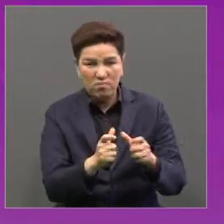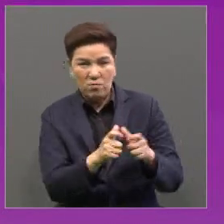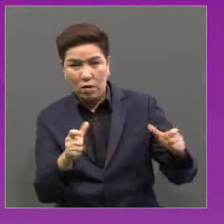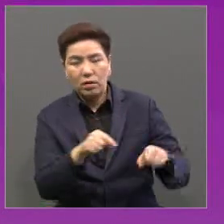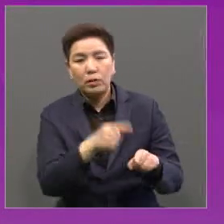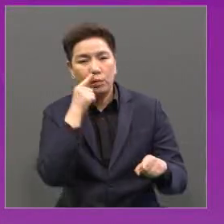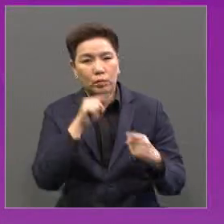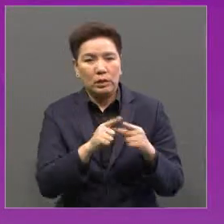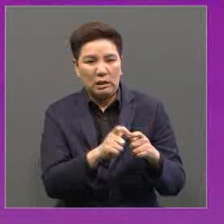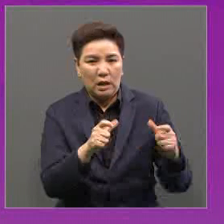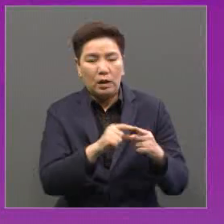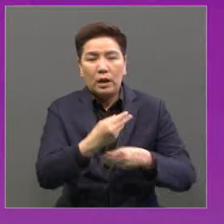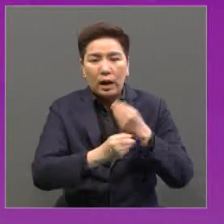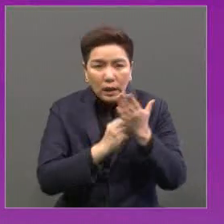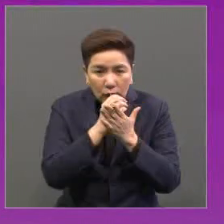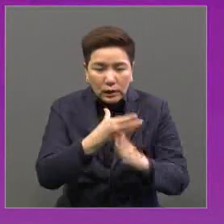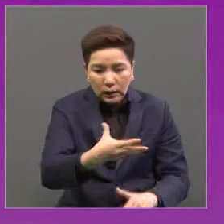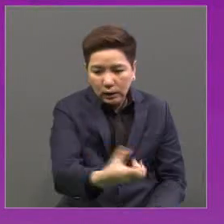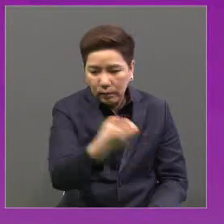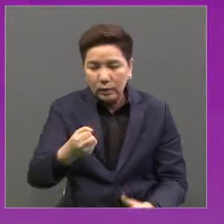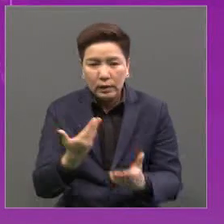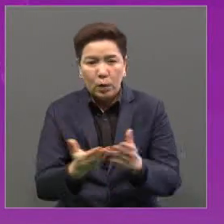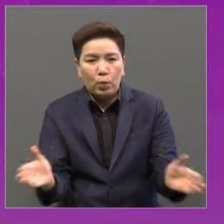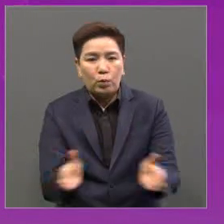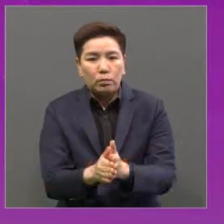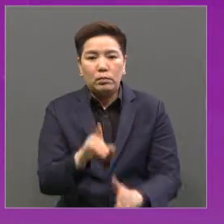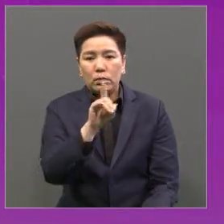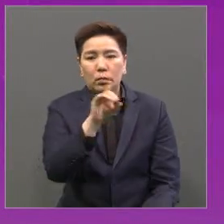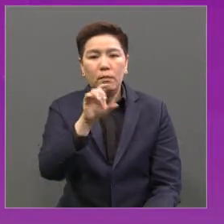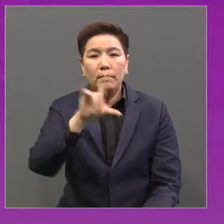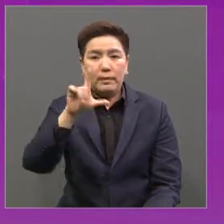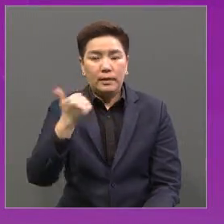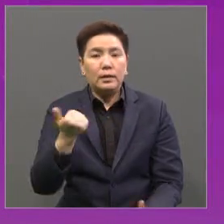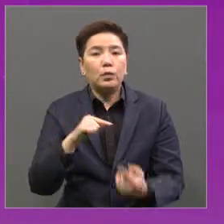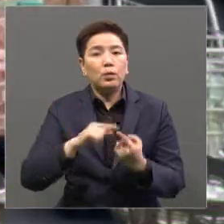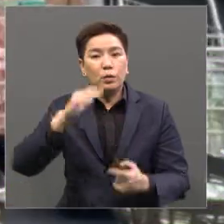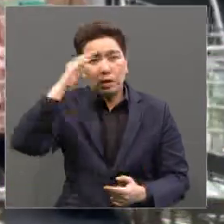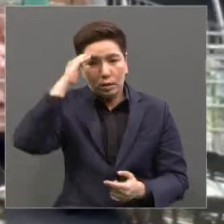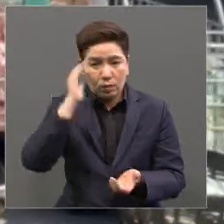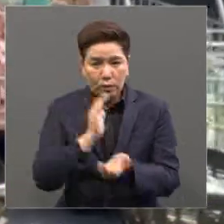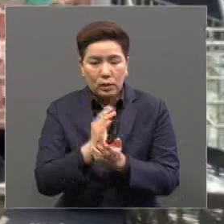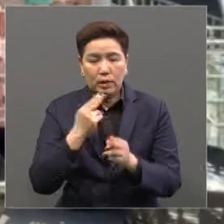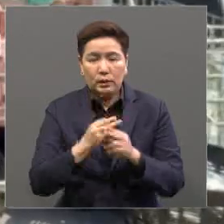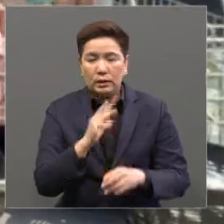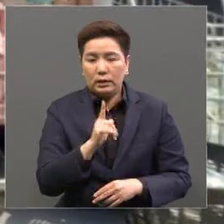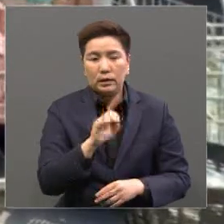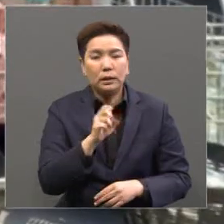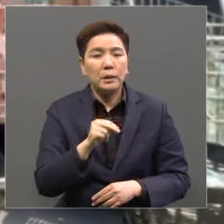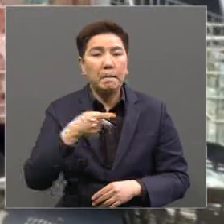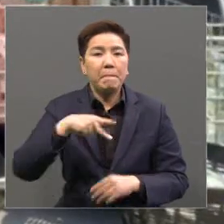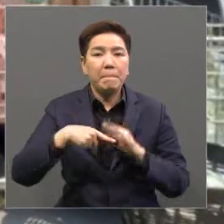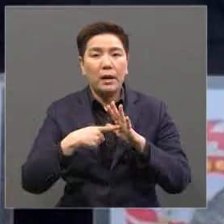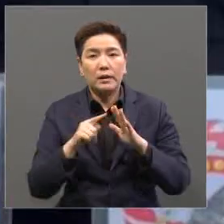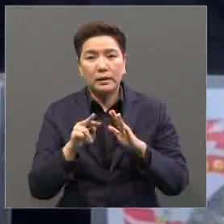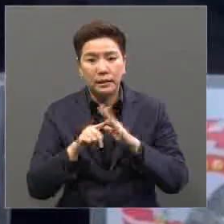ายย่อยนะรายใหญ่ๆ ในพื้นที่ยึดทรัพย์มาได้กว่า100ล้านบาทเลยครับวันนี้ทางด้านพลตำรวจเอกชินภัทรสารสินรองผู้บัญช